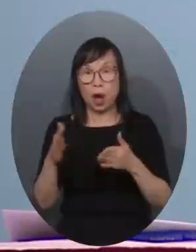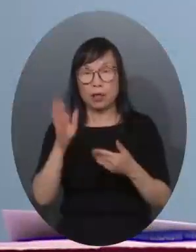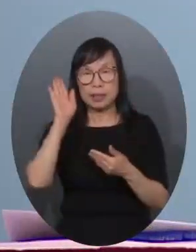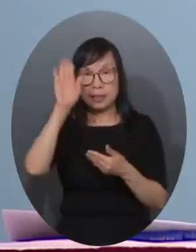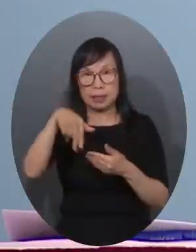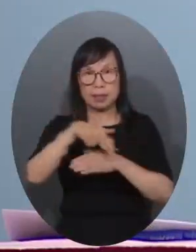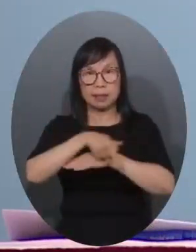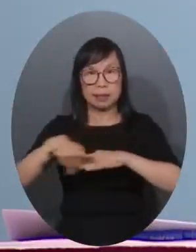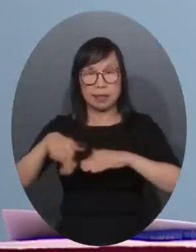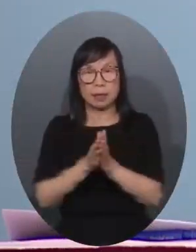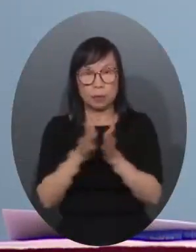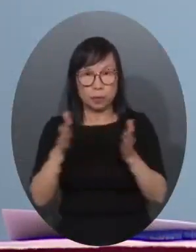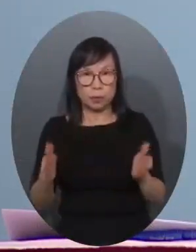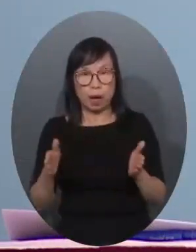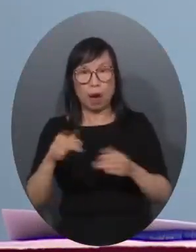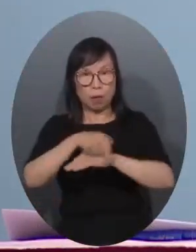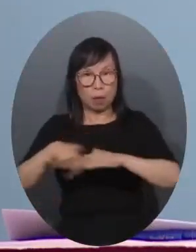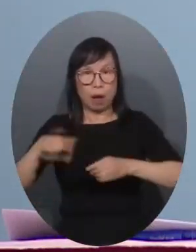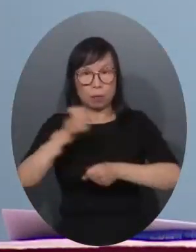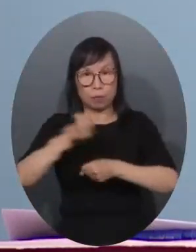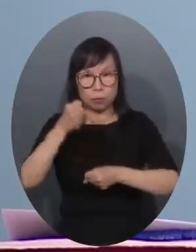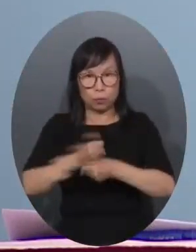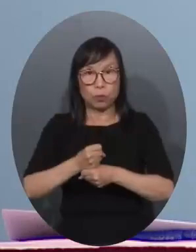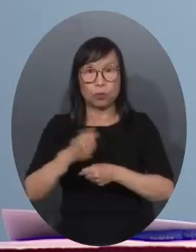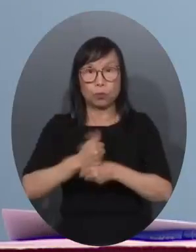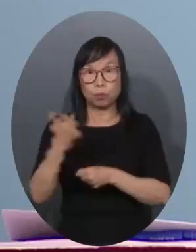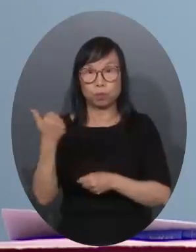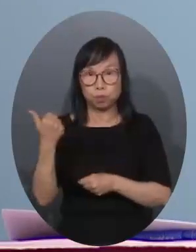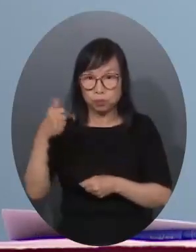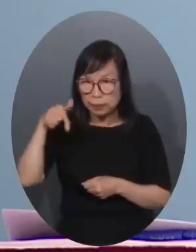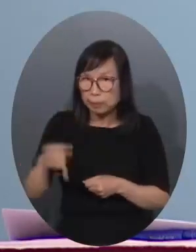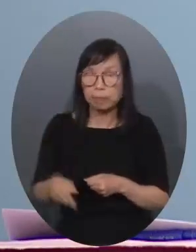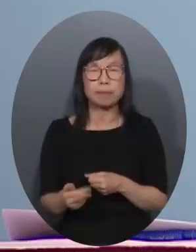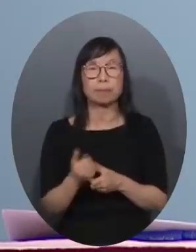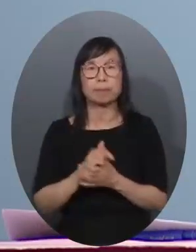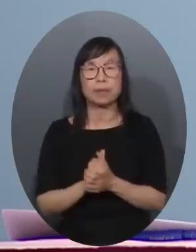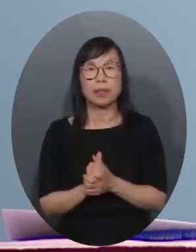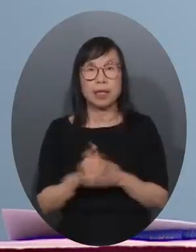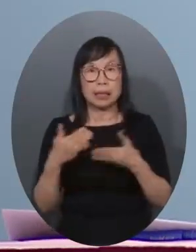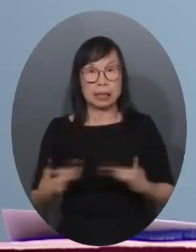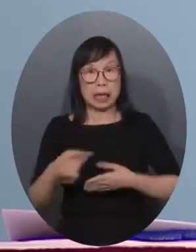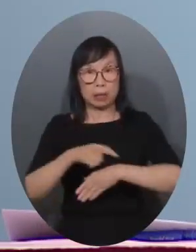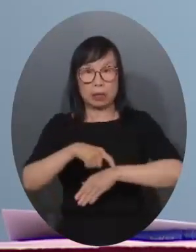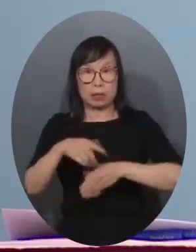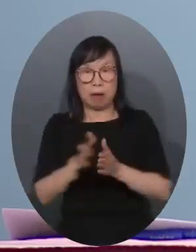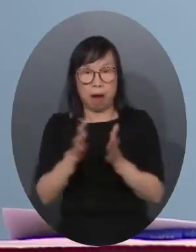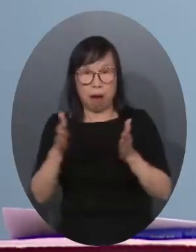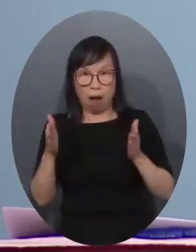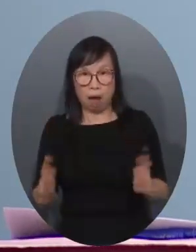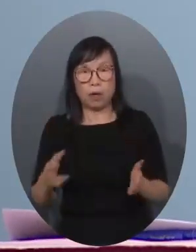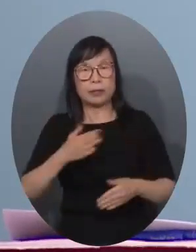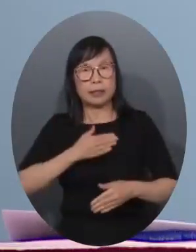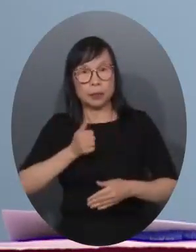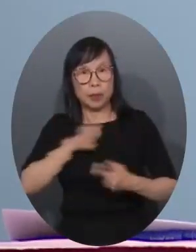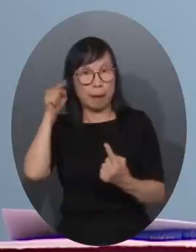設計的階段，而規劃工作我們都做得非常深入了。 咁現階段呢個項目咧，我哋預計我